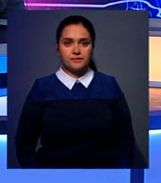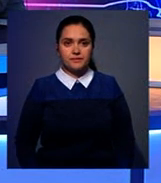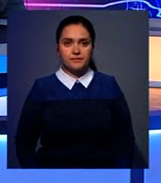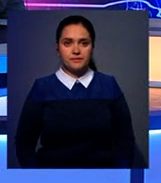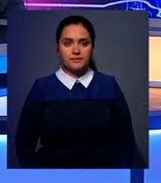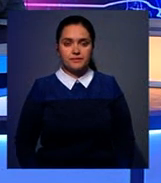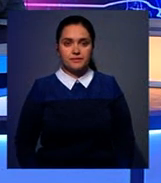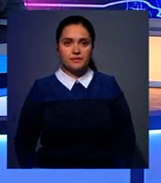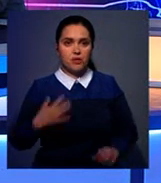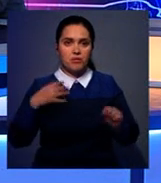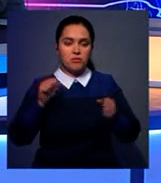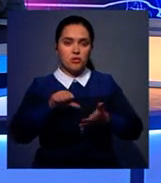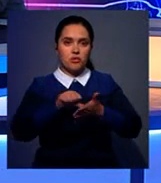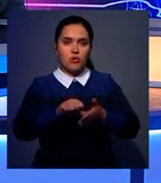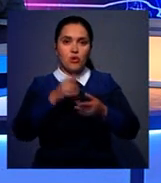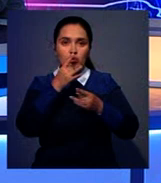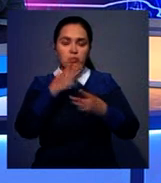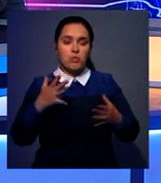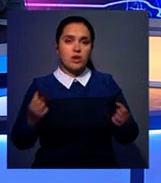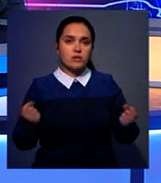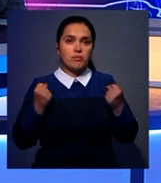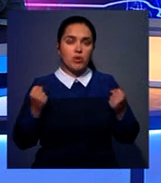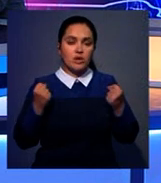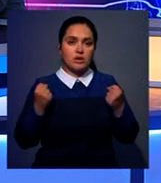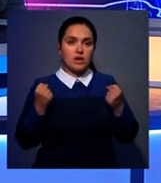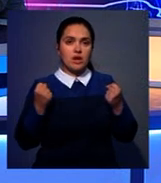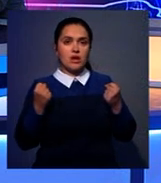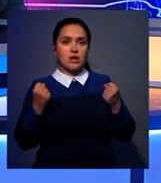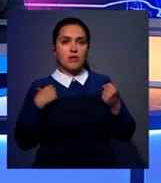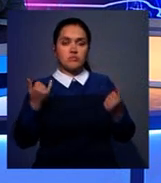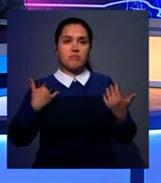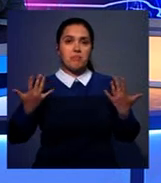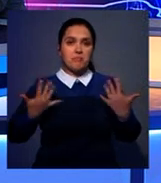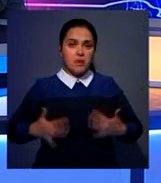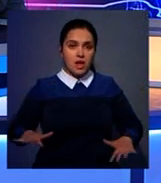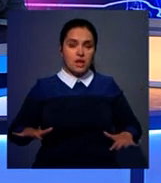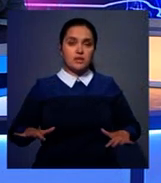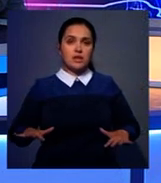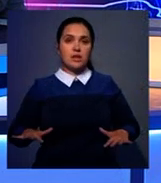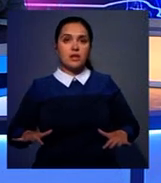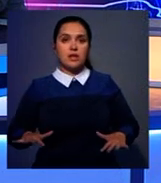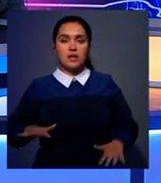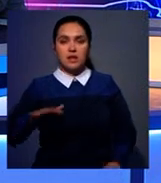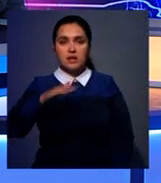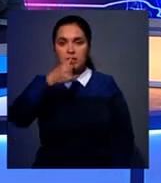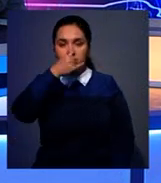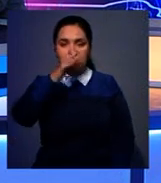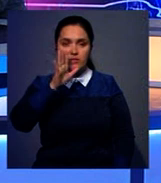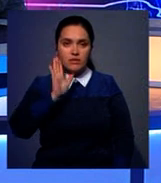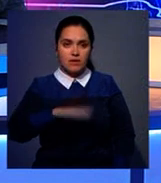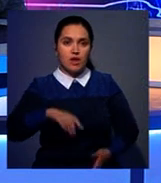Мне кажется, я могу принять участие в любом виде спорта, просто я сегодня в платьюшке, там есть лянга, да, тоже национальный вид